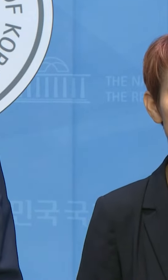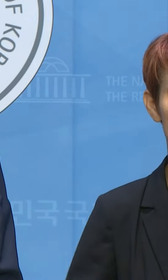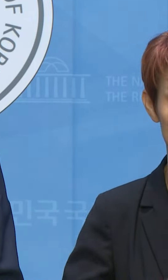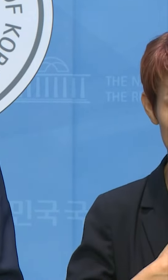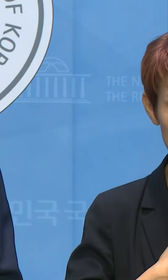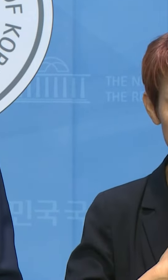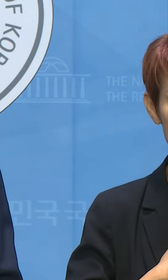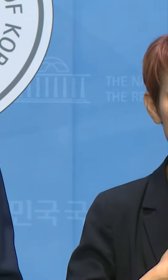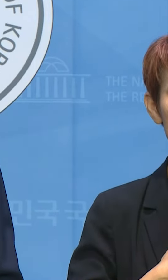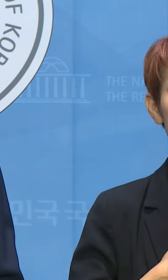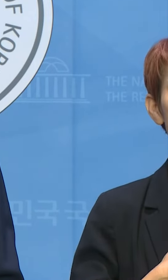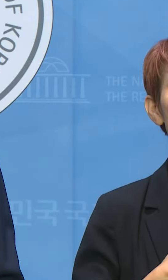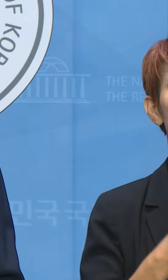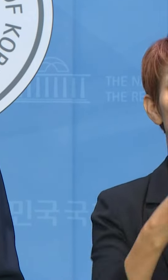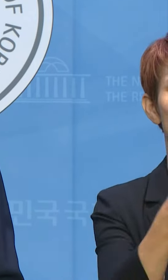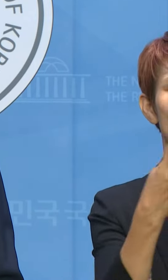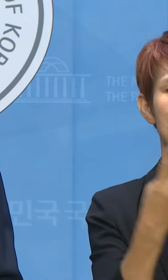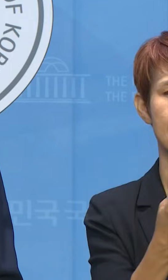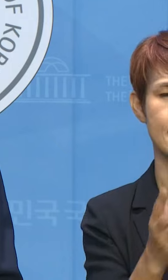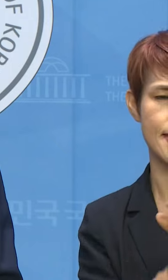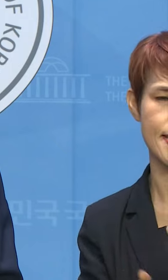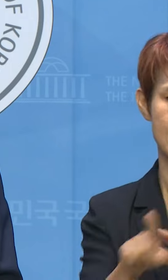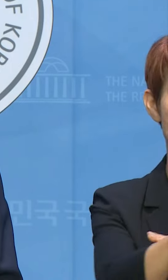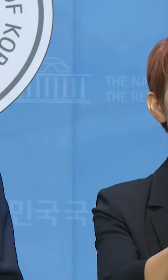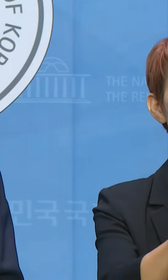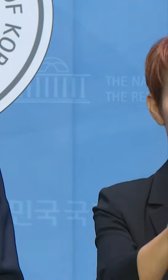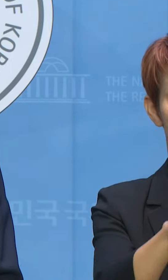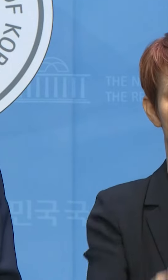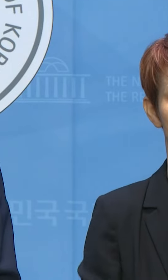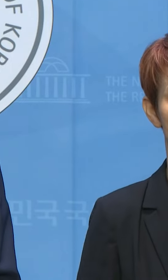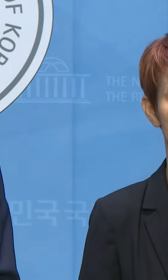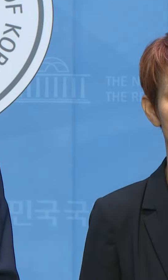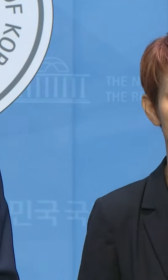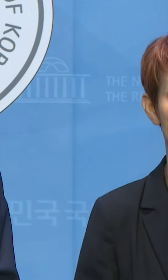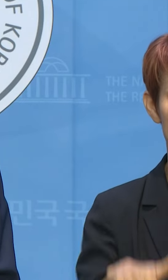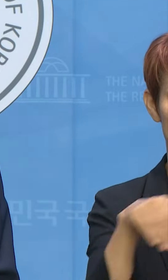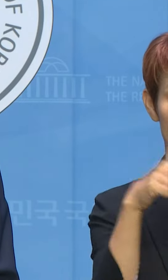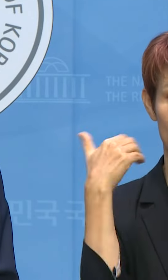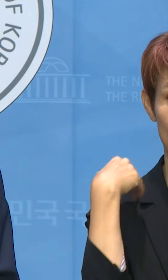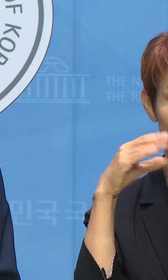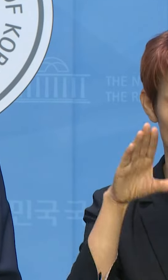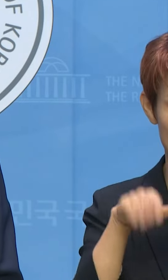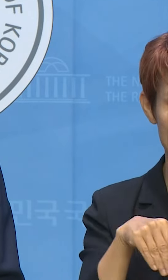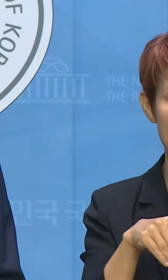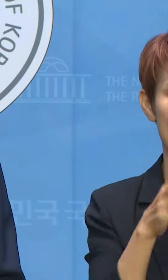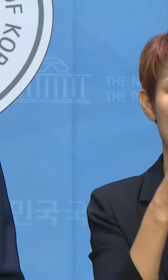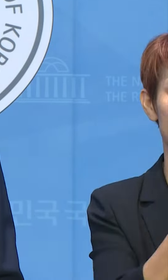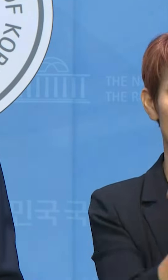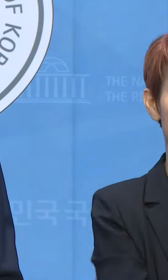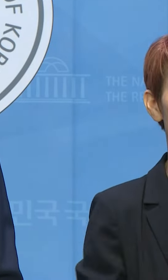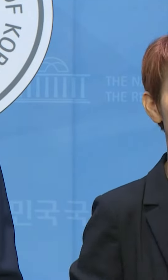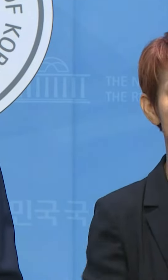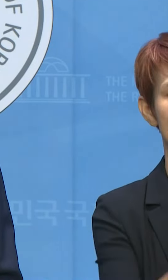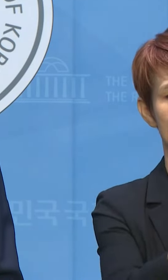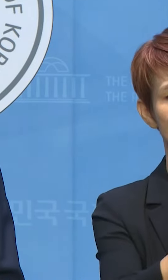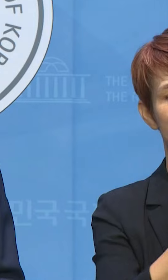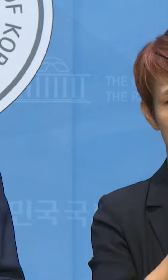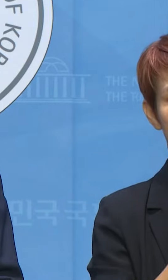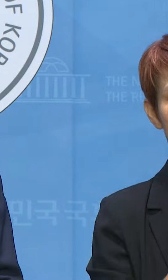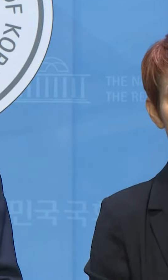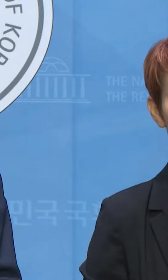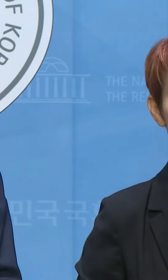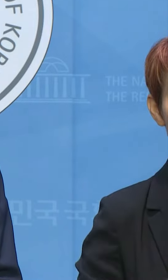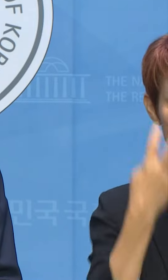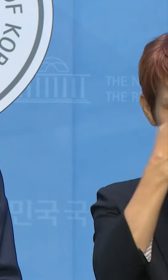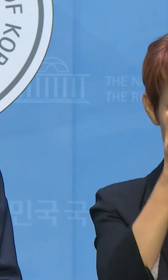차례 백척 간두 진일보 한바 있습니다 문재인 정부에서 법무부 장관 자리에 가게 되었습니다